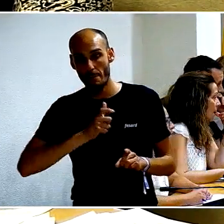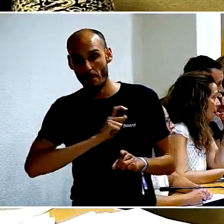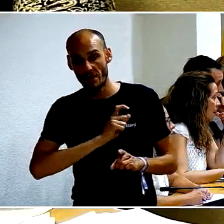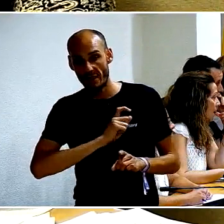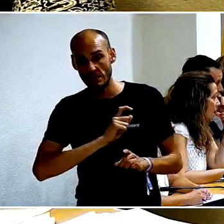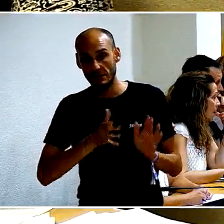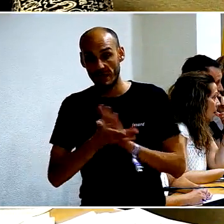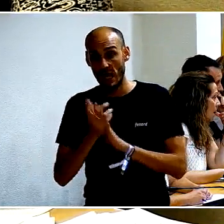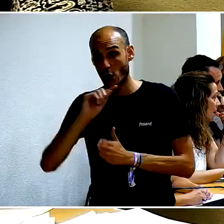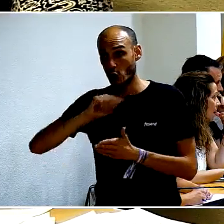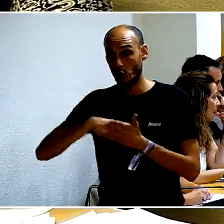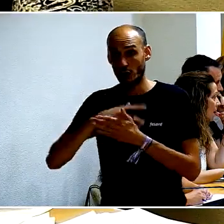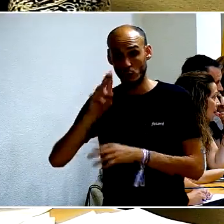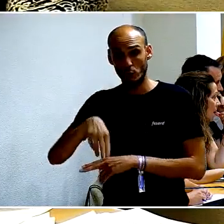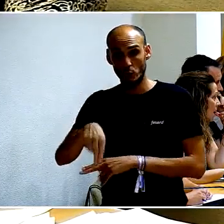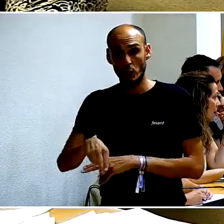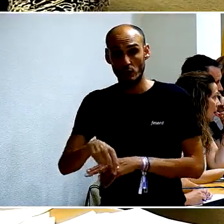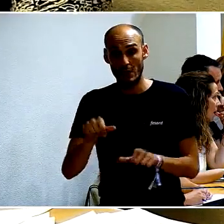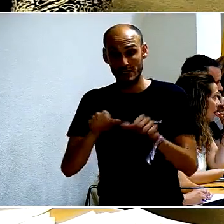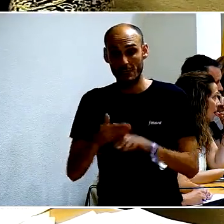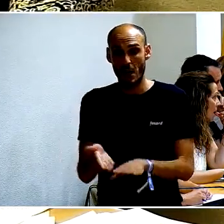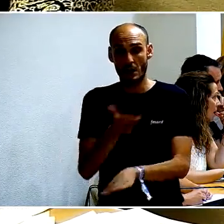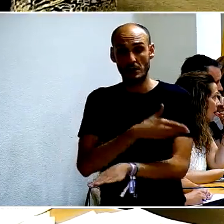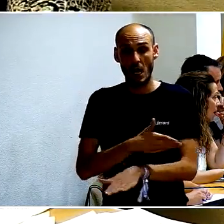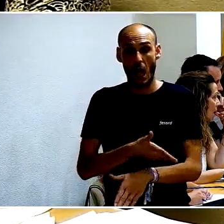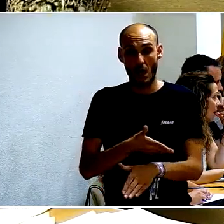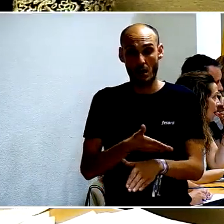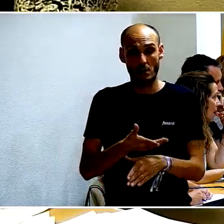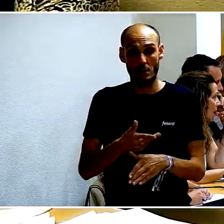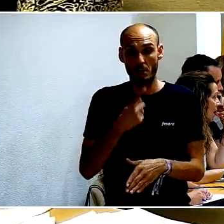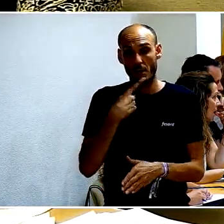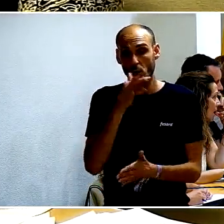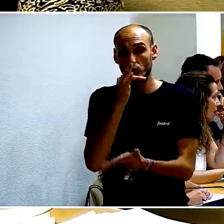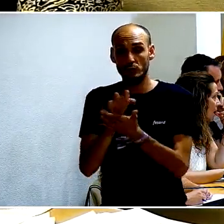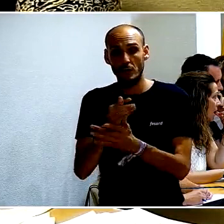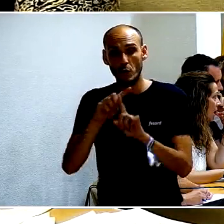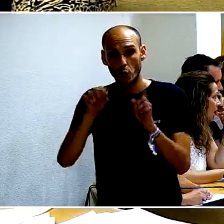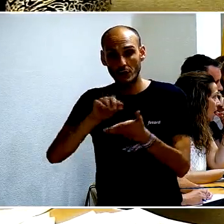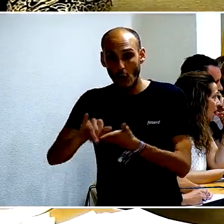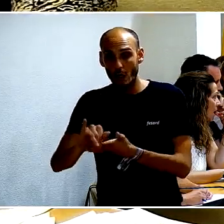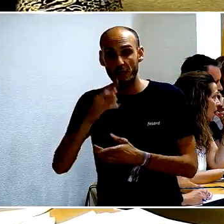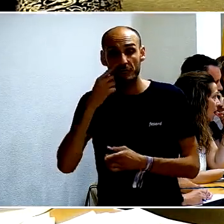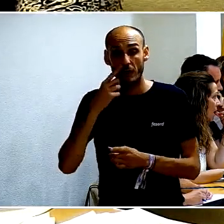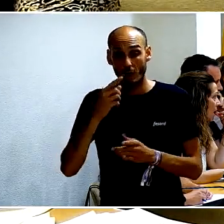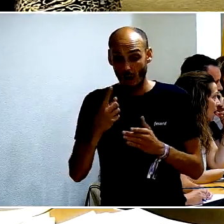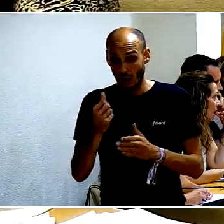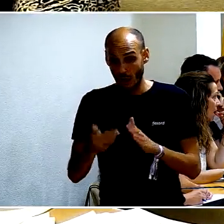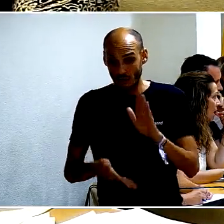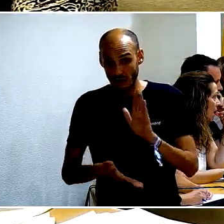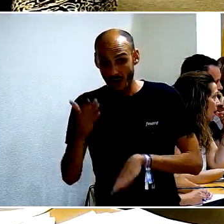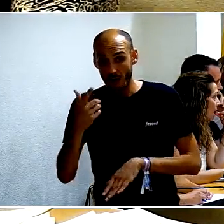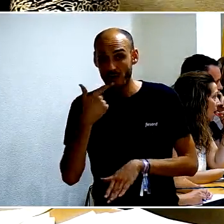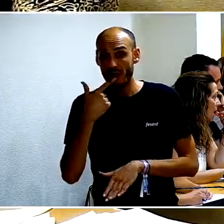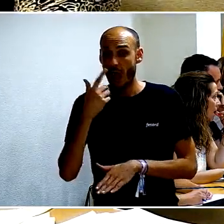contracte. La setmana abans d'anar-se em va prometre que el tenia, i el dia que se va anar va dir que se li havia esborrat de l'ordinador. I en aquesta